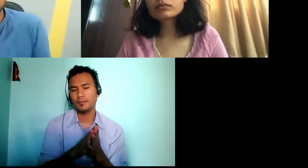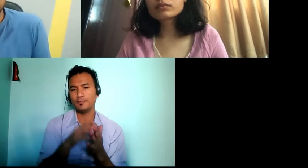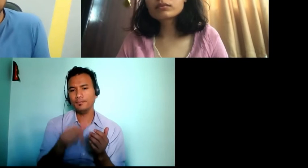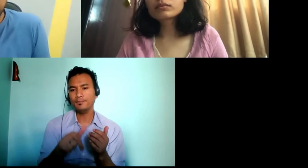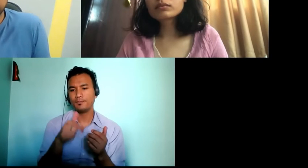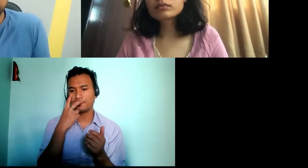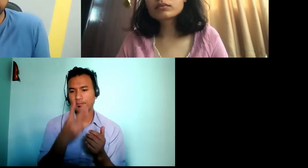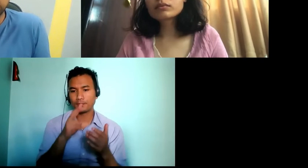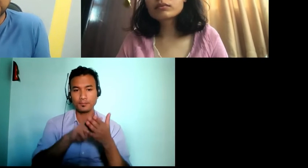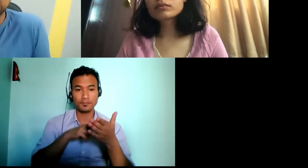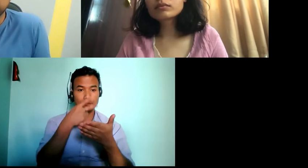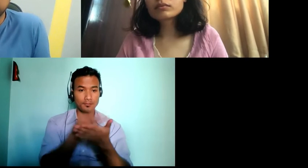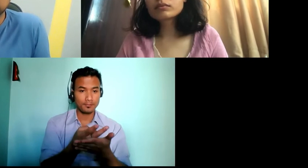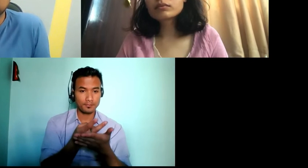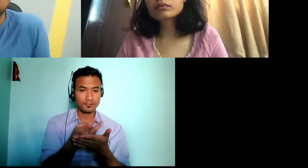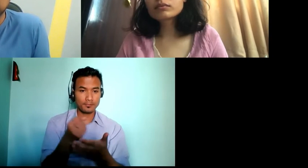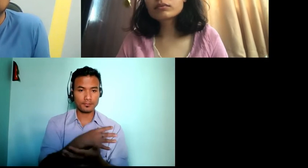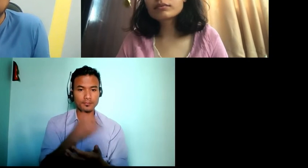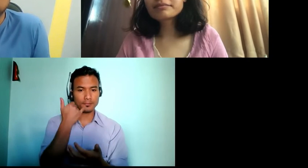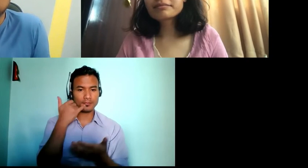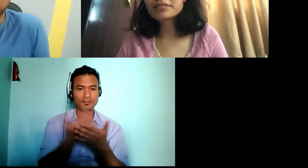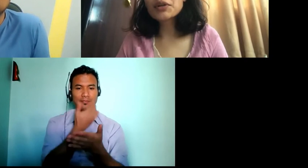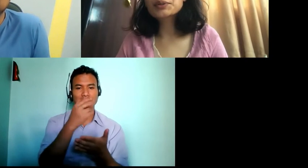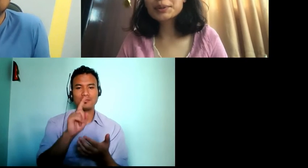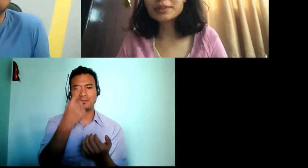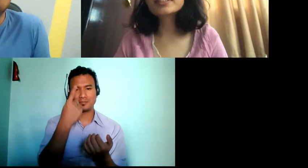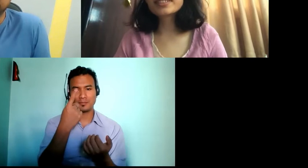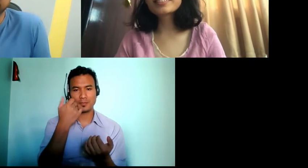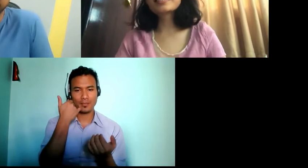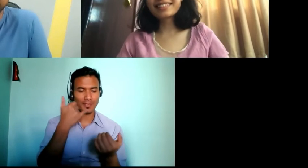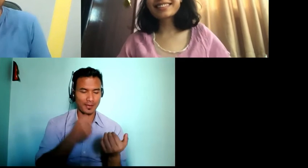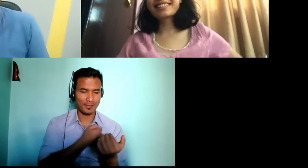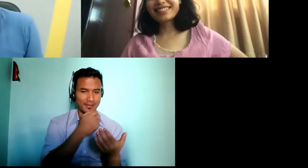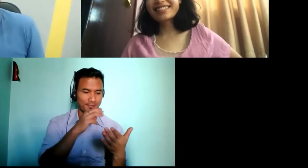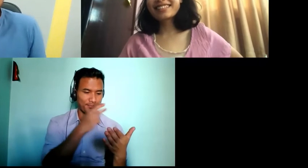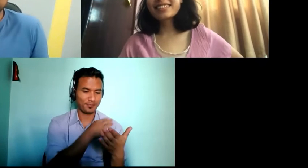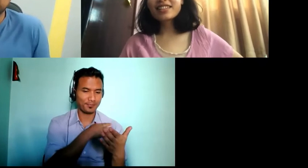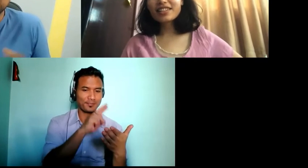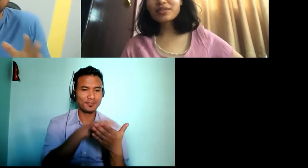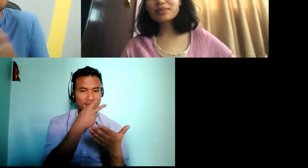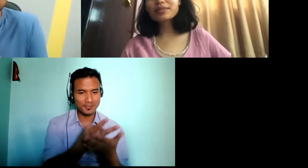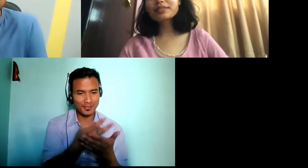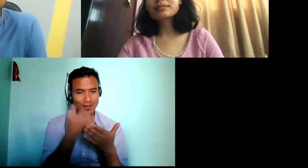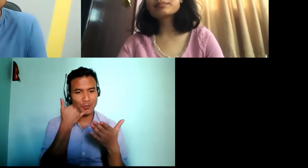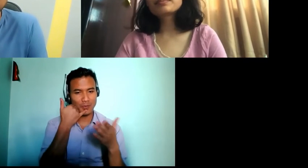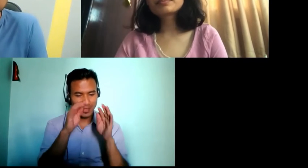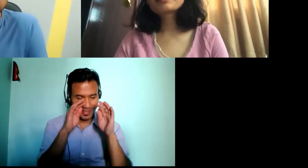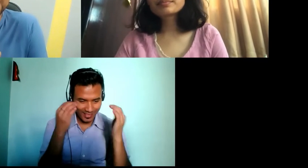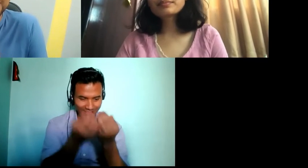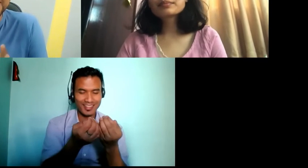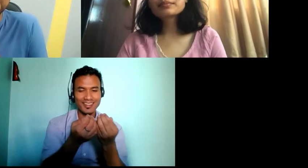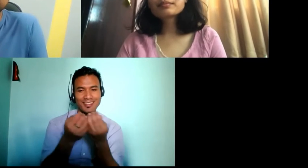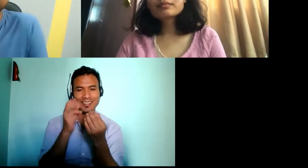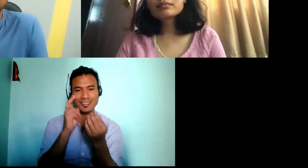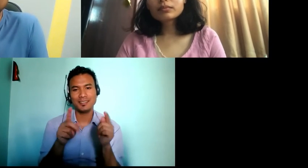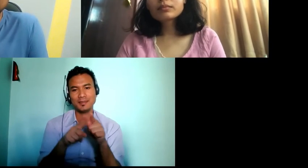डेटमा लड्दाखेरि आफूलाई भन्दा पहिला चाहिँ मोबाइल बजाउँछौँ होला सायद, आफू लडे लडोस् मोबाइल चाहिँ हामीले पुरा त्यो गोलकिपरले बजाए जस्तो गरेर